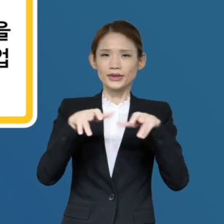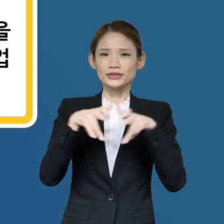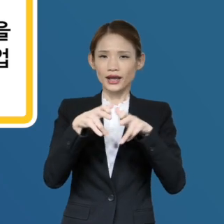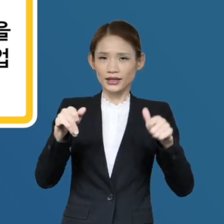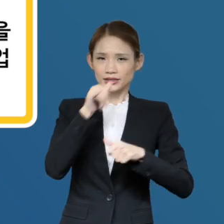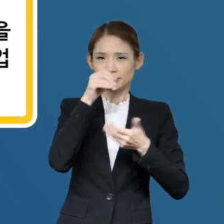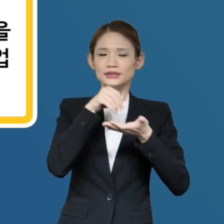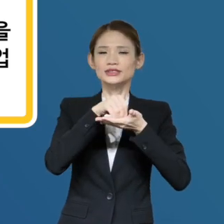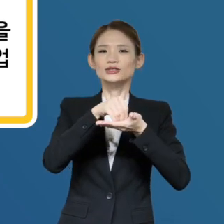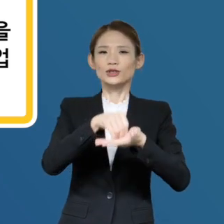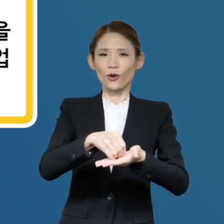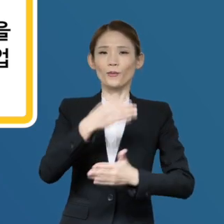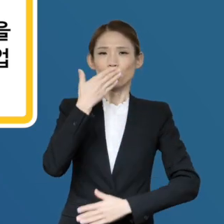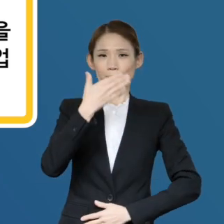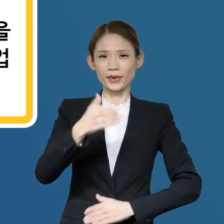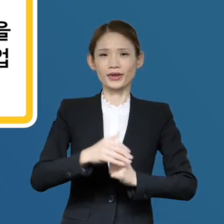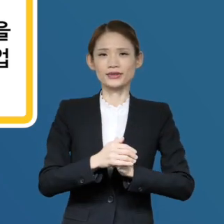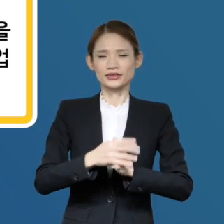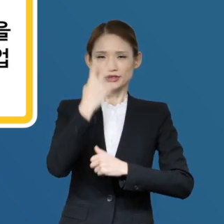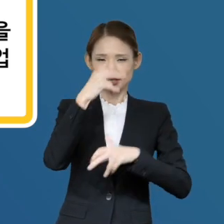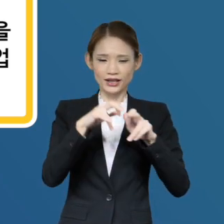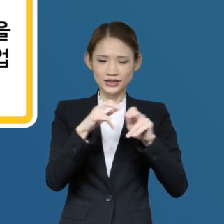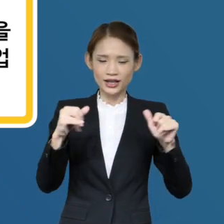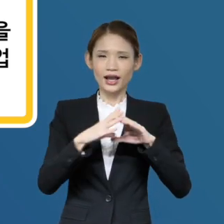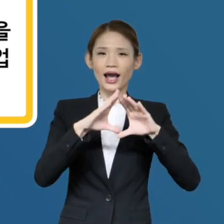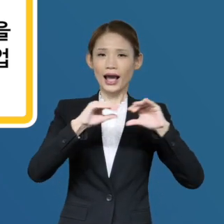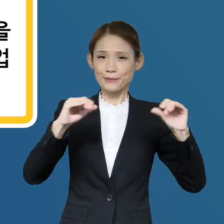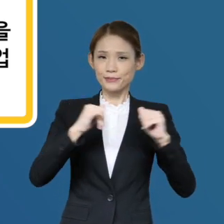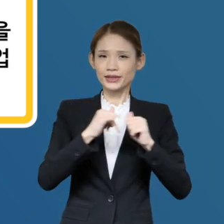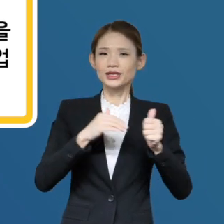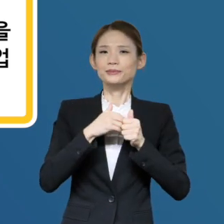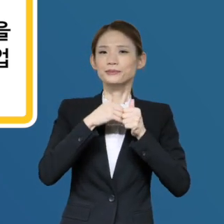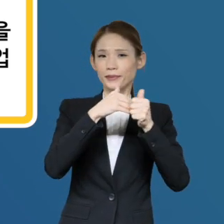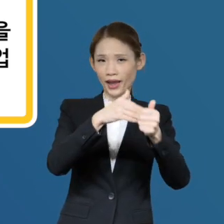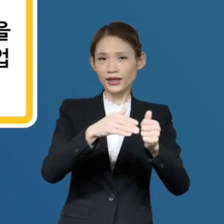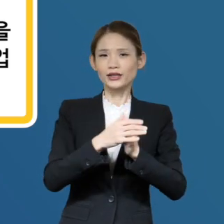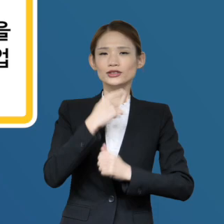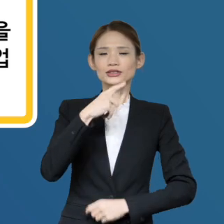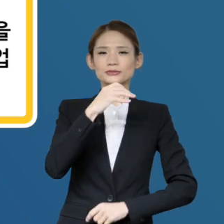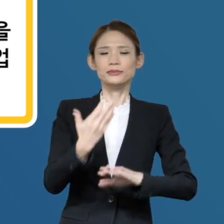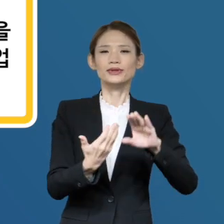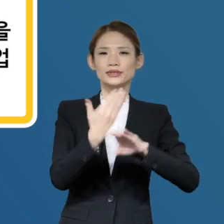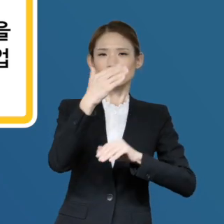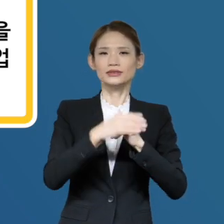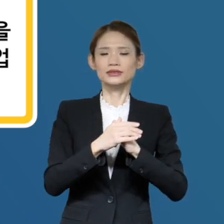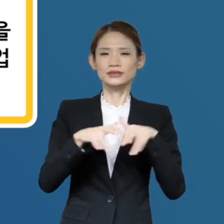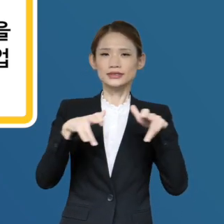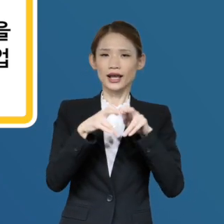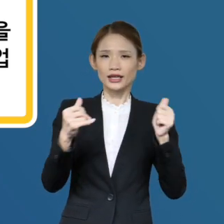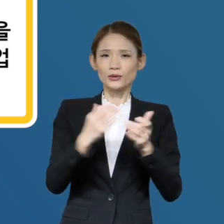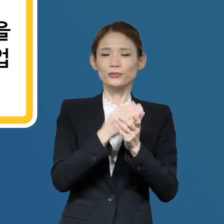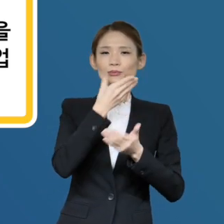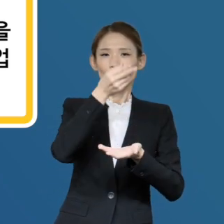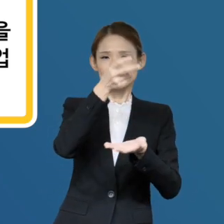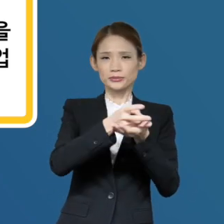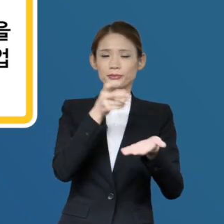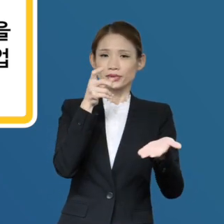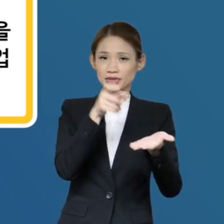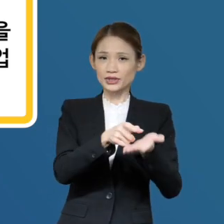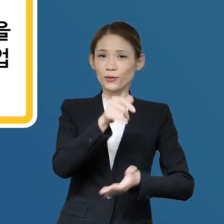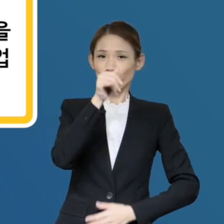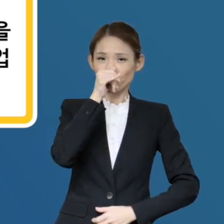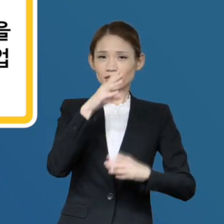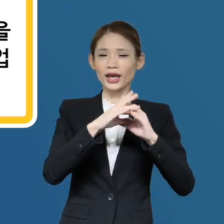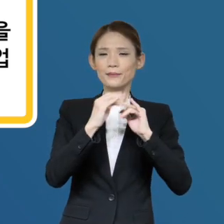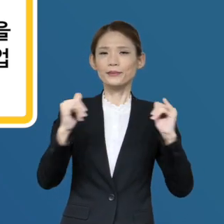자폐성 장애인이 신청 가능하며 시각장애인 안마사 파견은 만 18세 이상의 장애인 복지법상